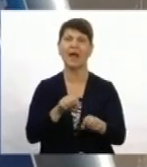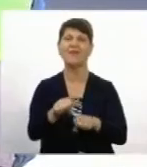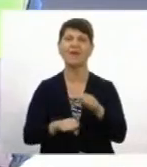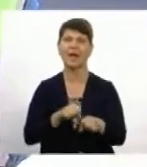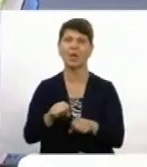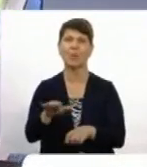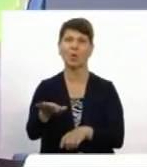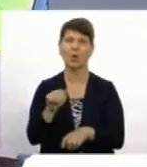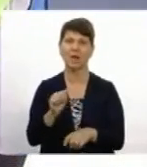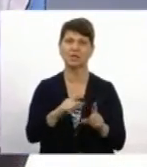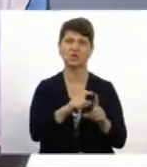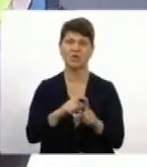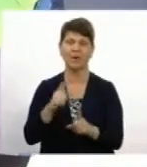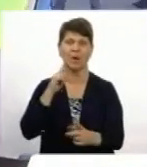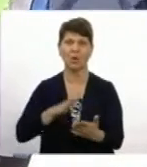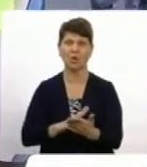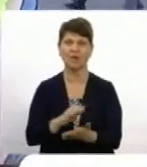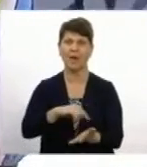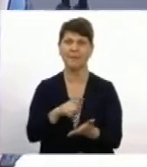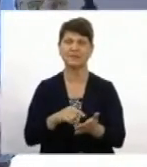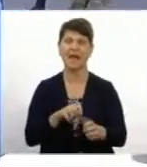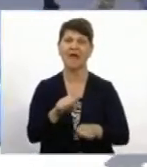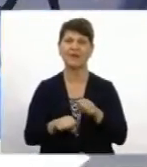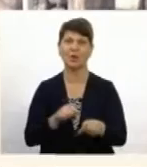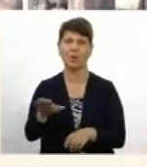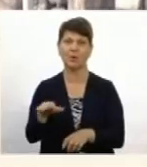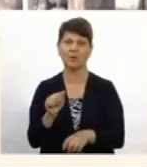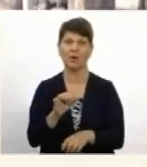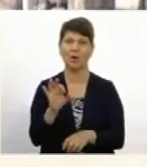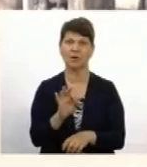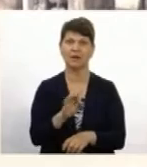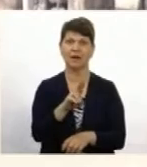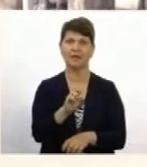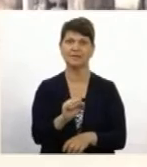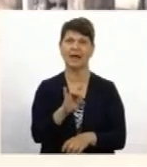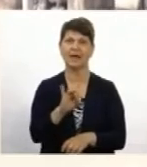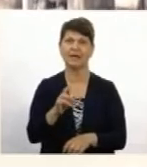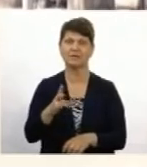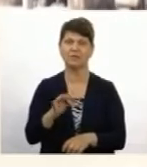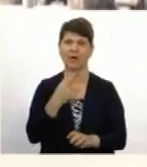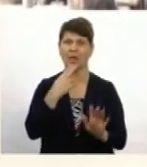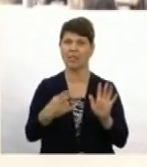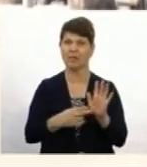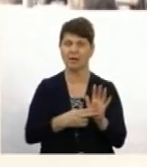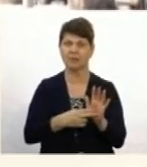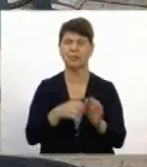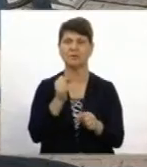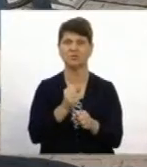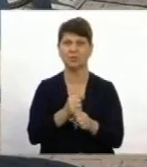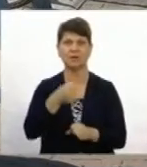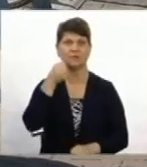велопрокату. За словами координатора міського велопрокату Олександра Царевського, наліпки зробили, скоріш за все, вчора